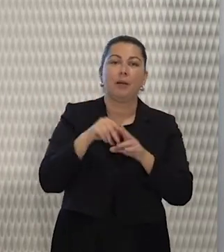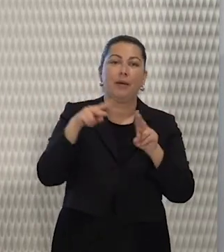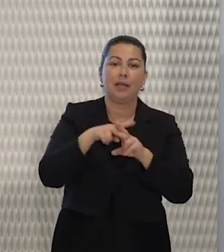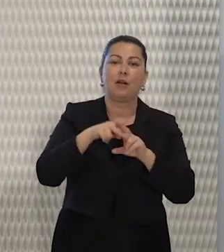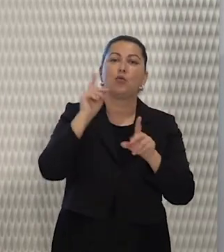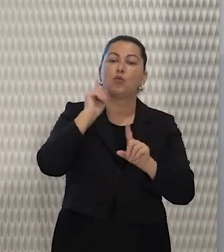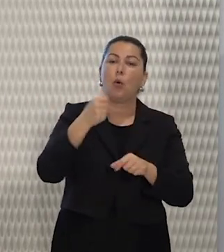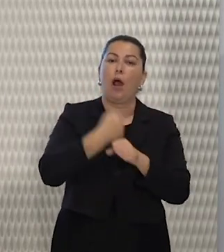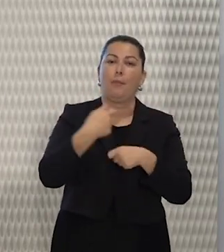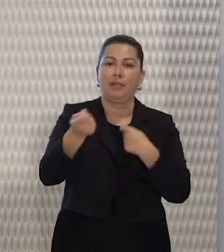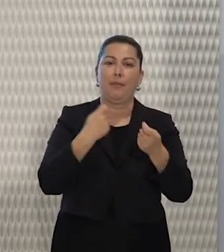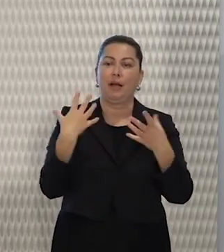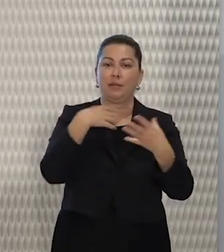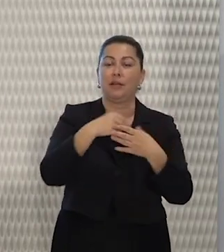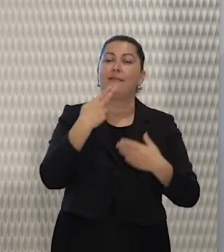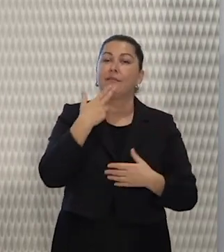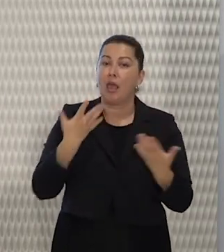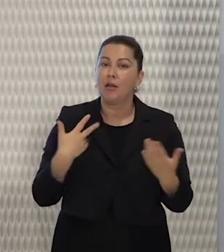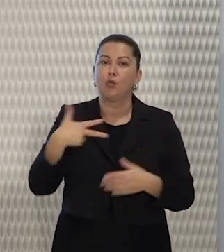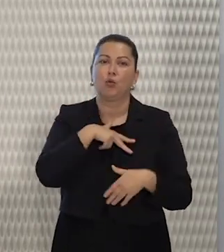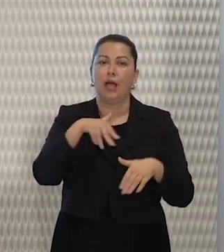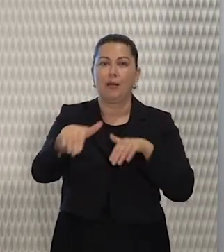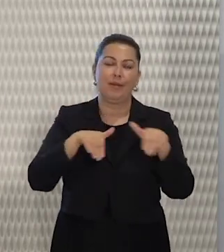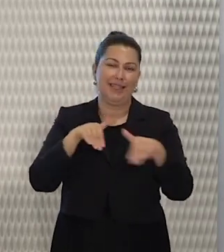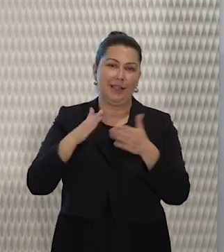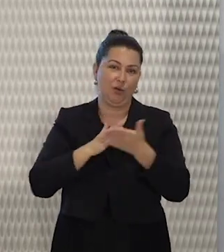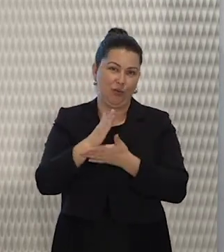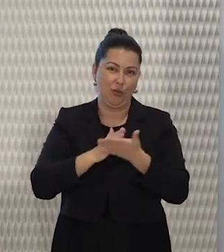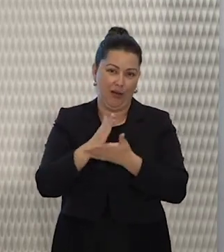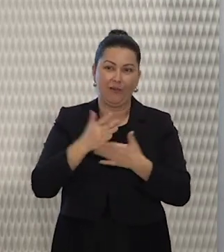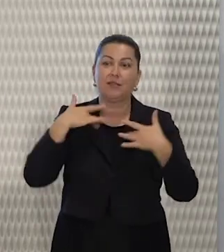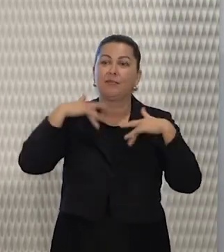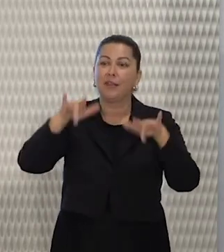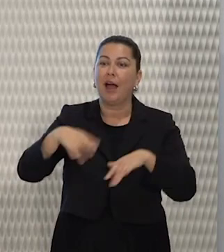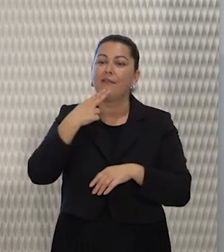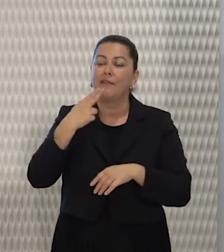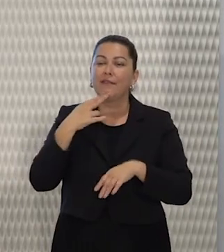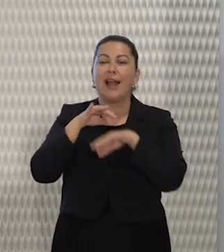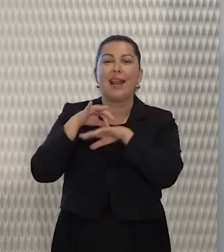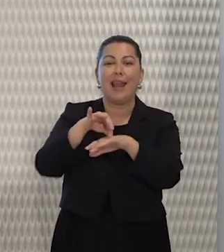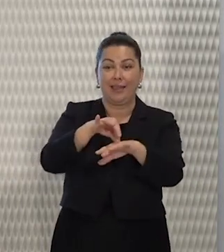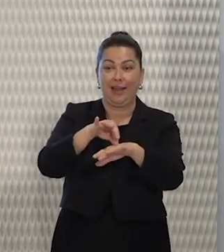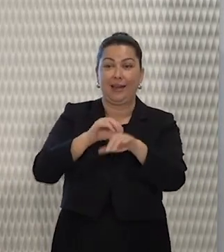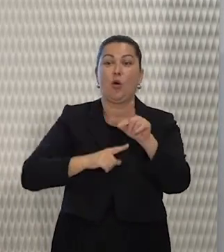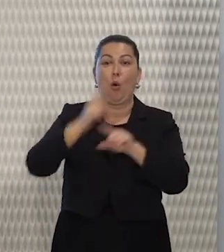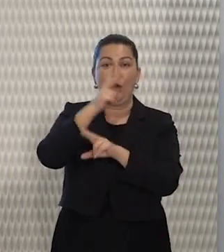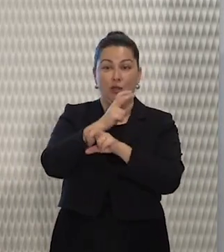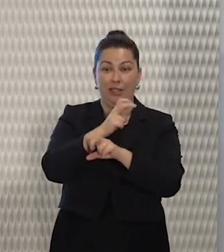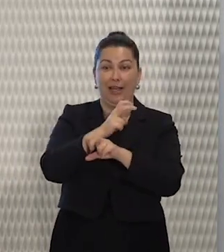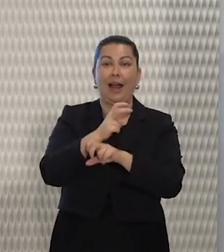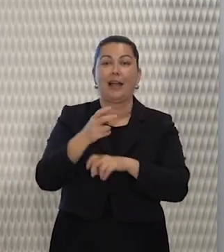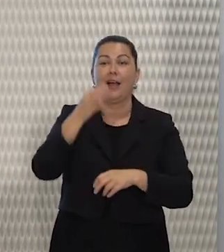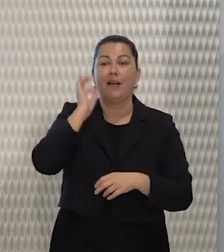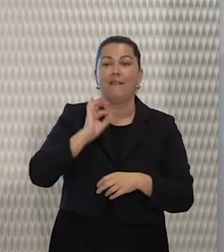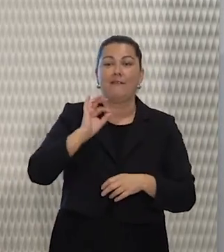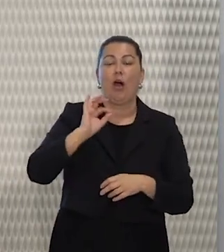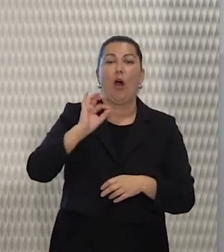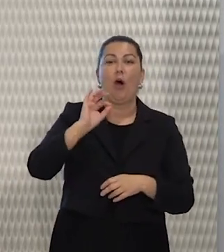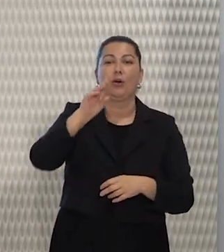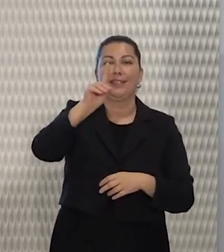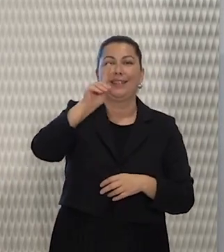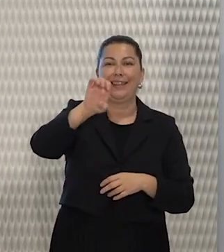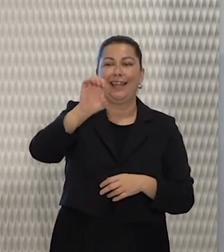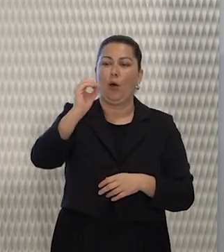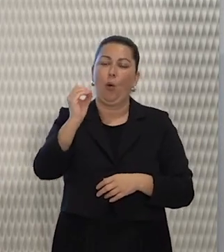werden, ist natürlich das Sozialministerium Service. Und wir haben jetzt die Leiterin des Sozialministerium Service in Oberösterreich bei uns, Brigitte Deo, herzlich willkommen.